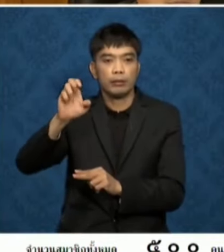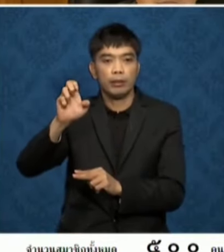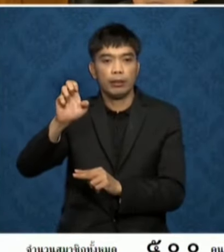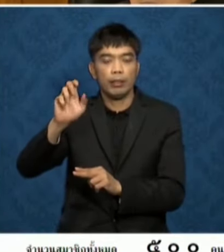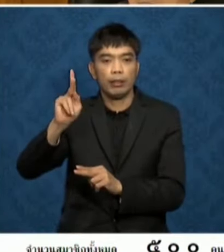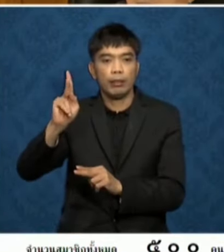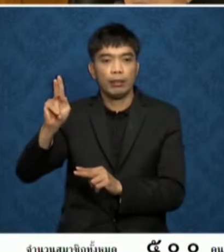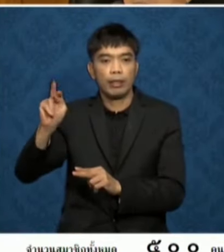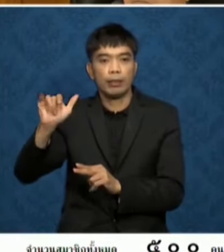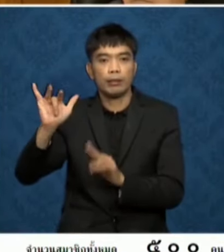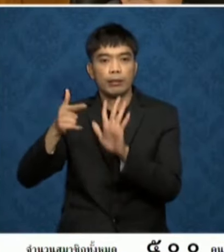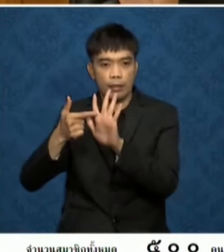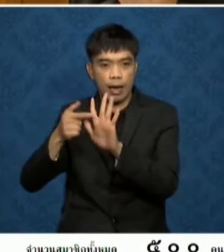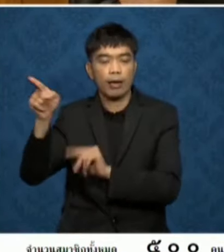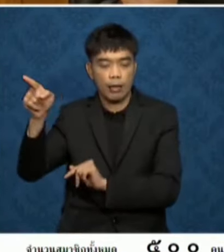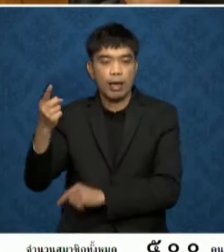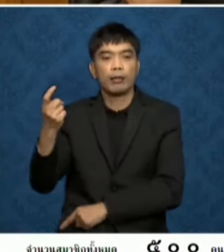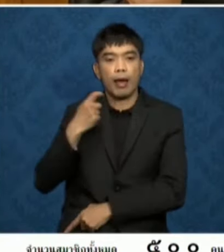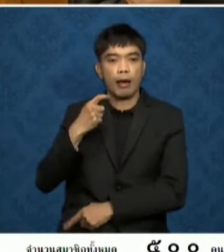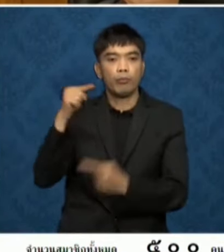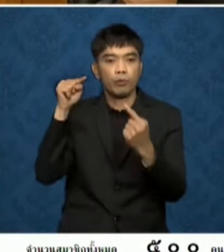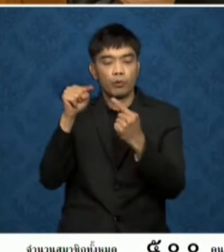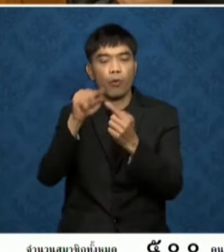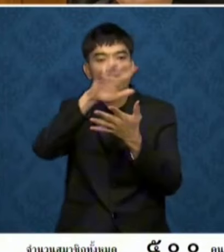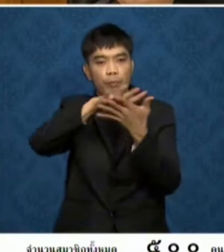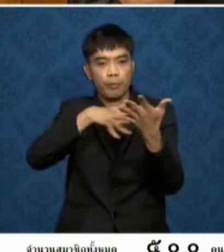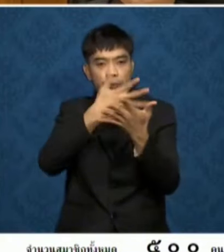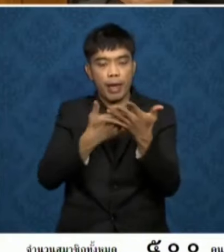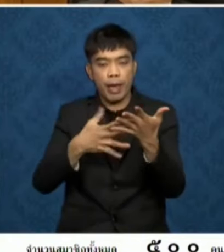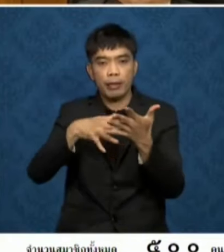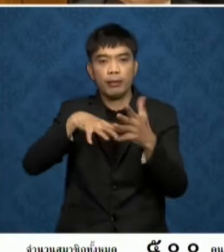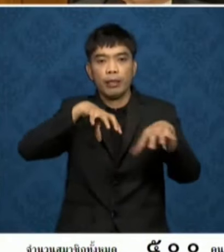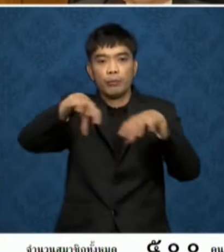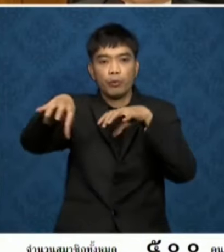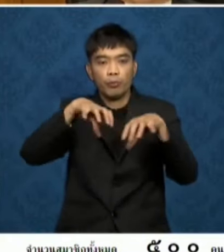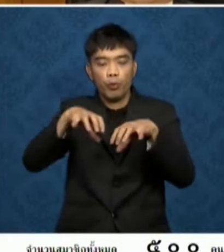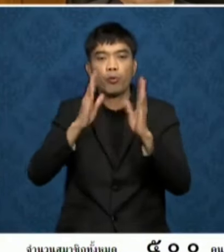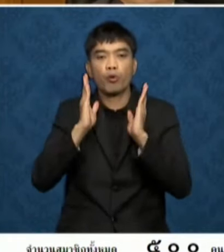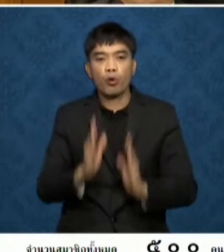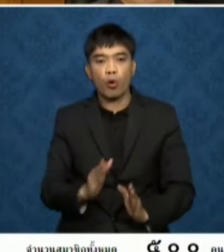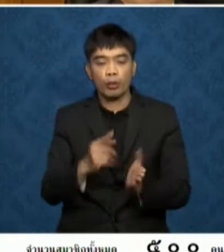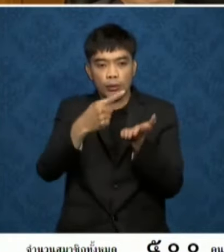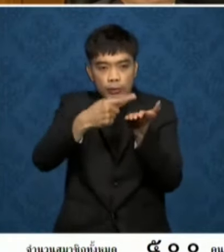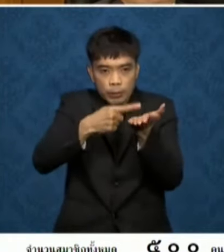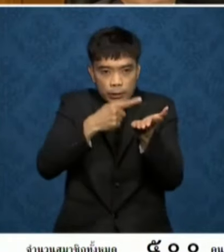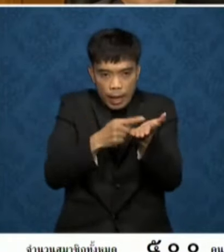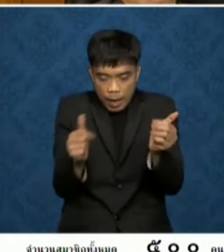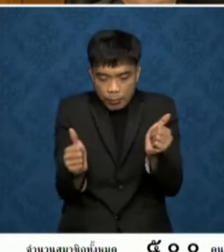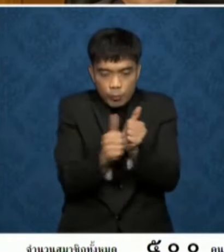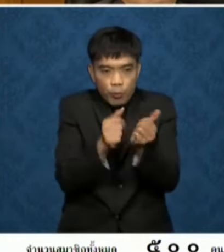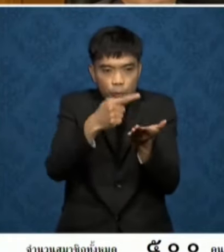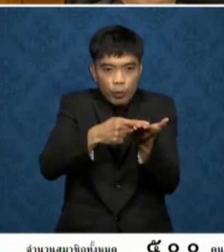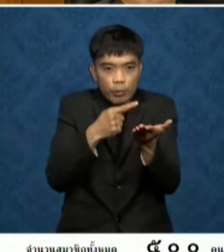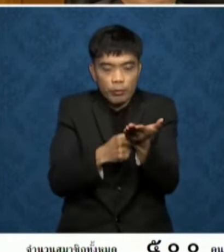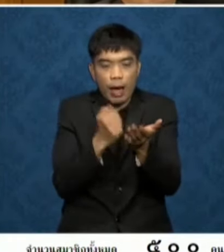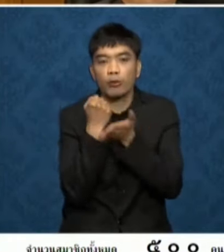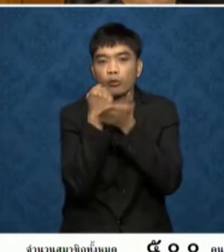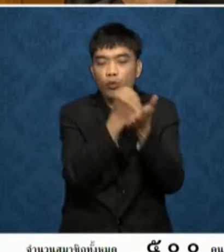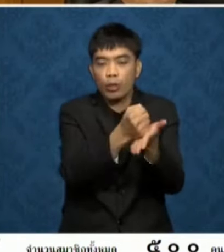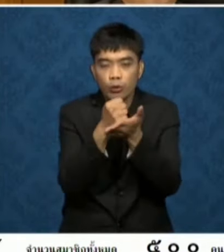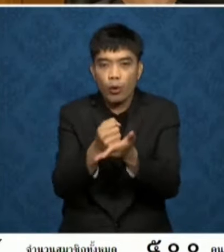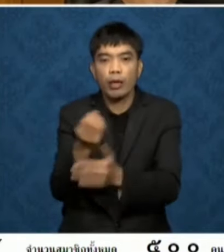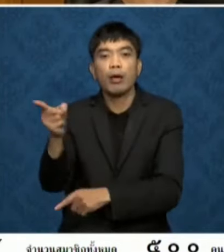ผนปฏิบัติการพลังงานเนี่ยนะฮะในค่าจ้างที่ปรึกษาเราได้รับคำชี้แจงนะครับจากหน่วย